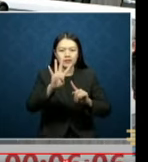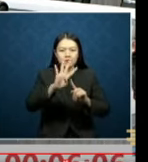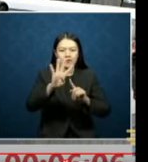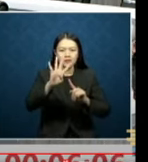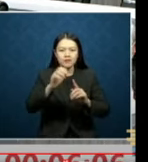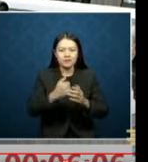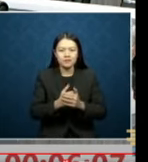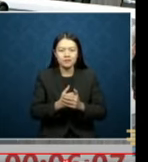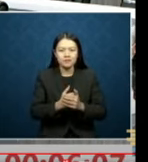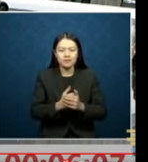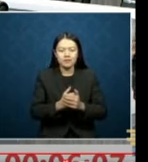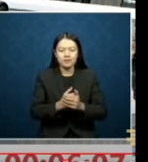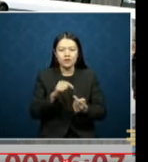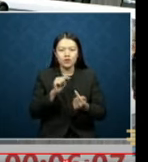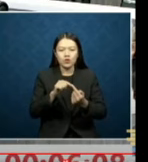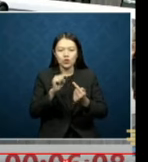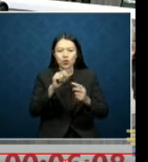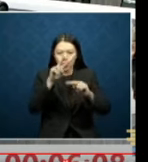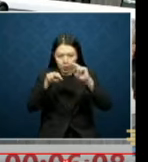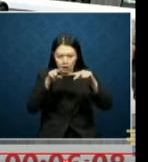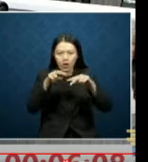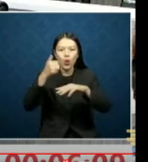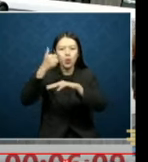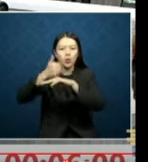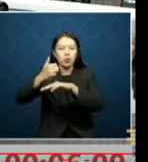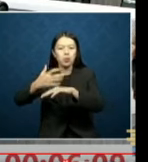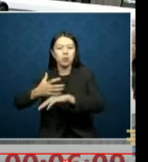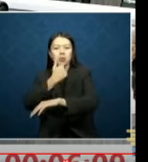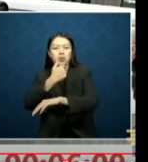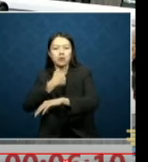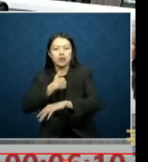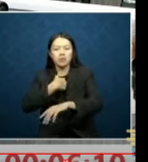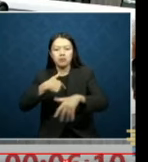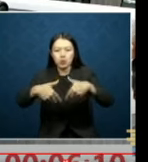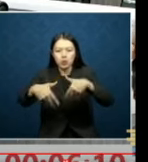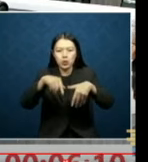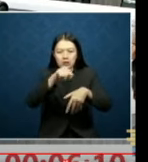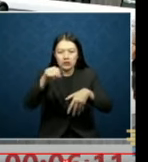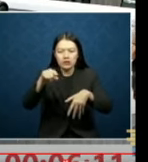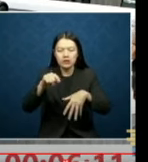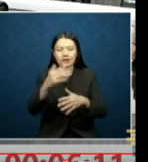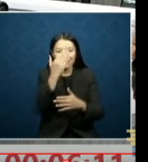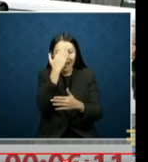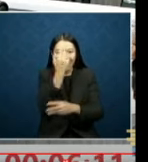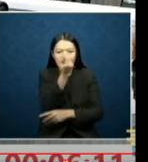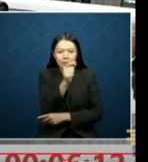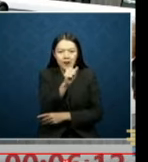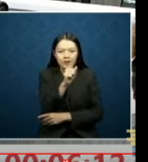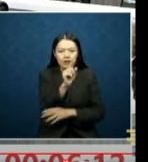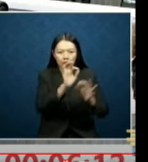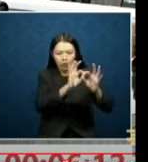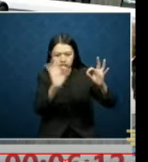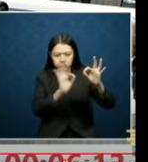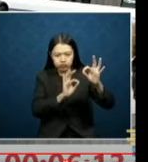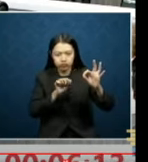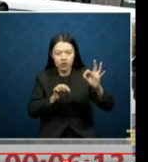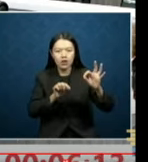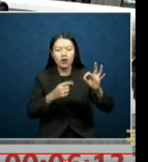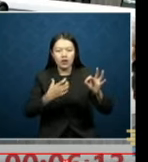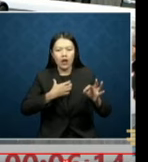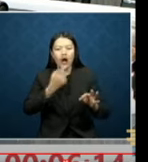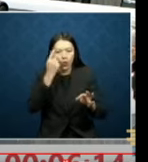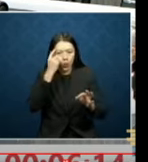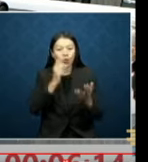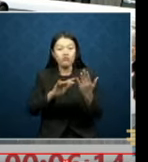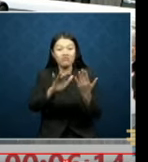4เรื่องปราบปรามผู้มีอิทธิพลนะครับคำแถลงหน้า11ขอทราบว่าทั่ว